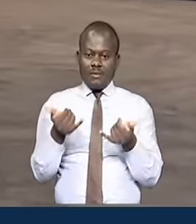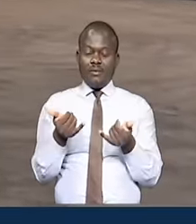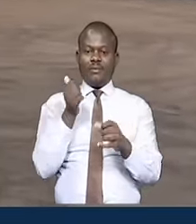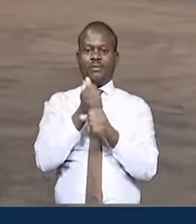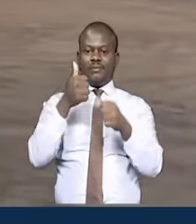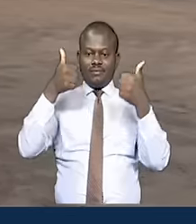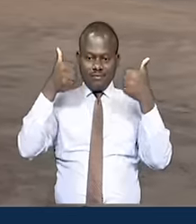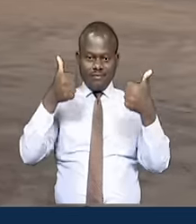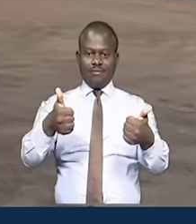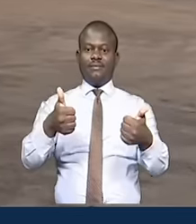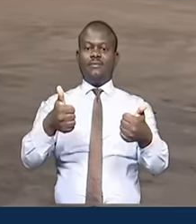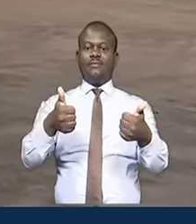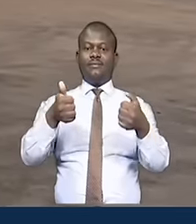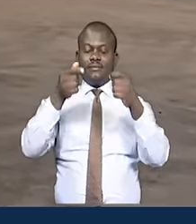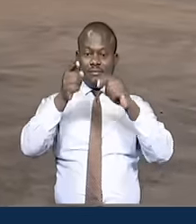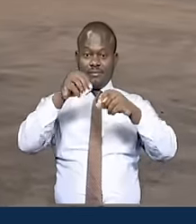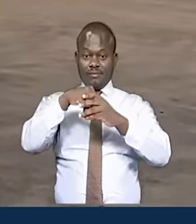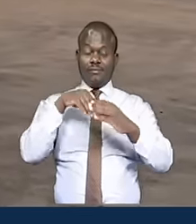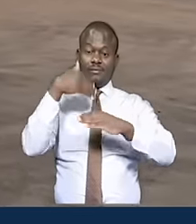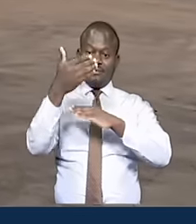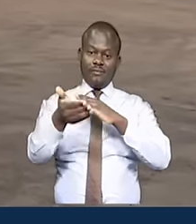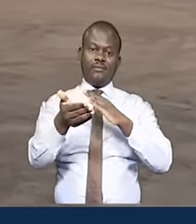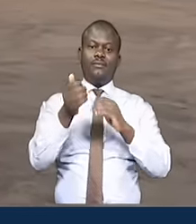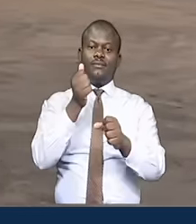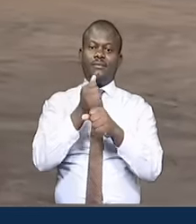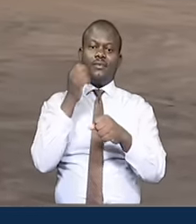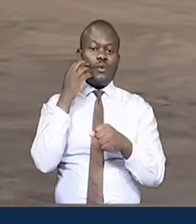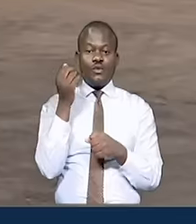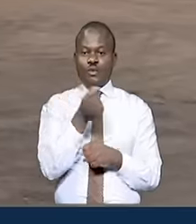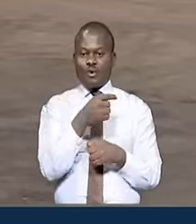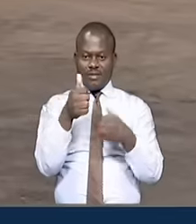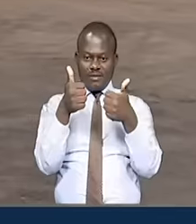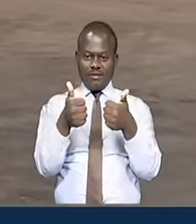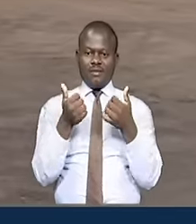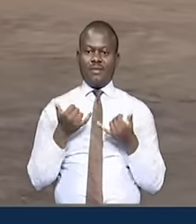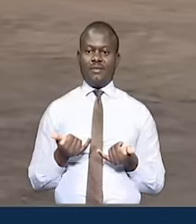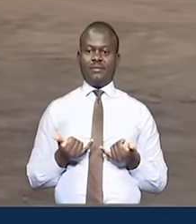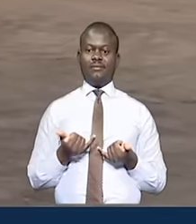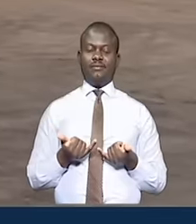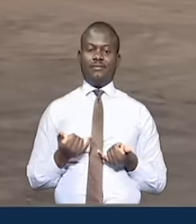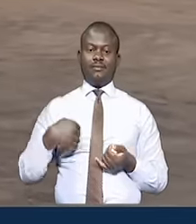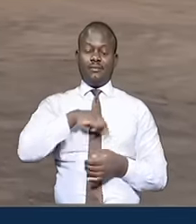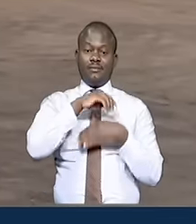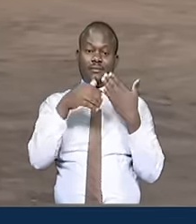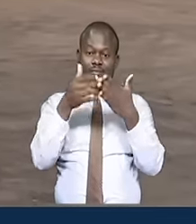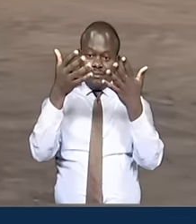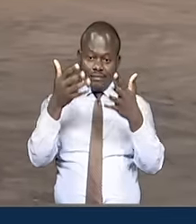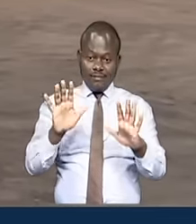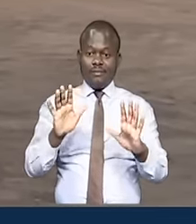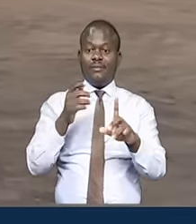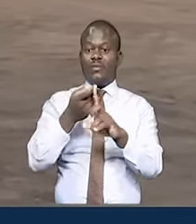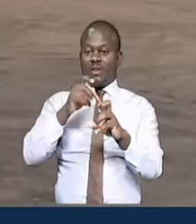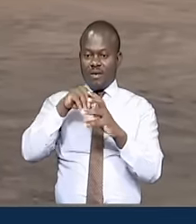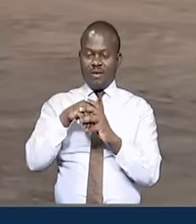ndakora rwose. Nagezemo mpita mba umukozi w'ukwezi. Ubu ngubu aho ngeze naho